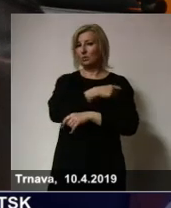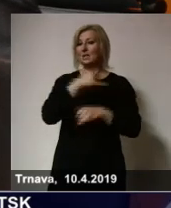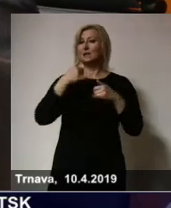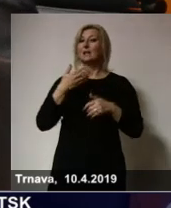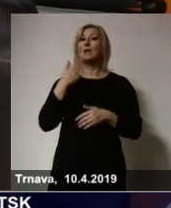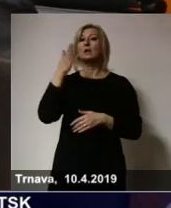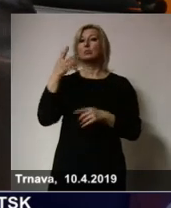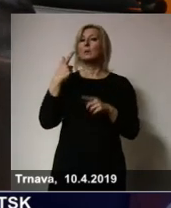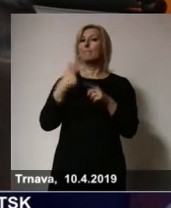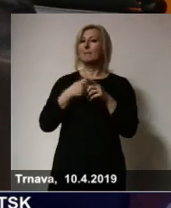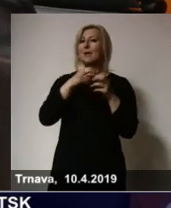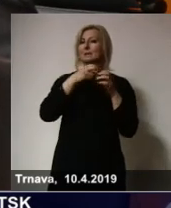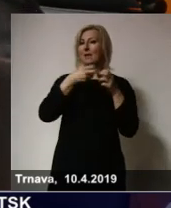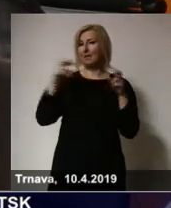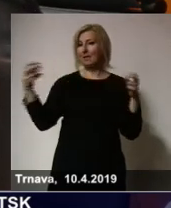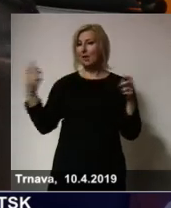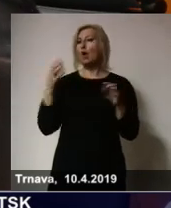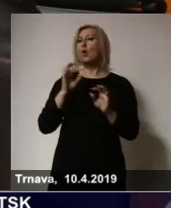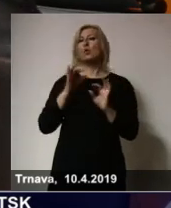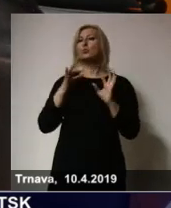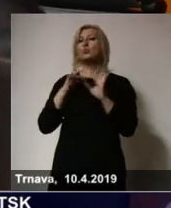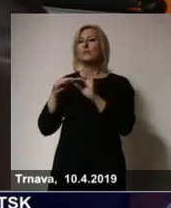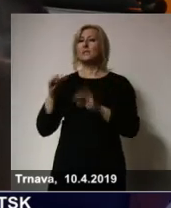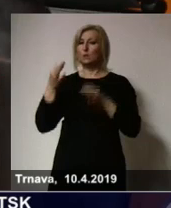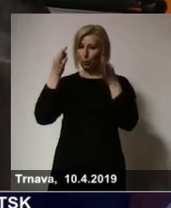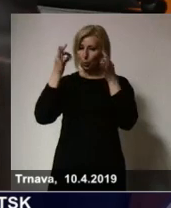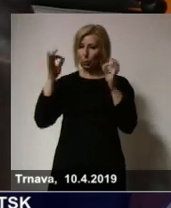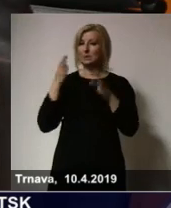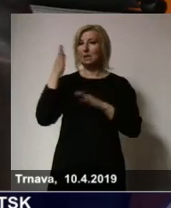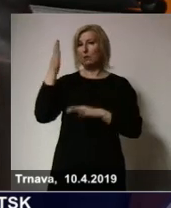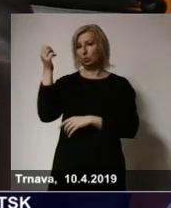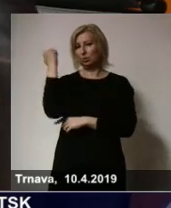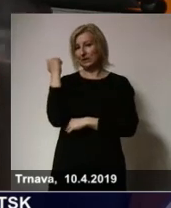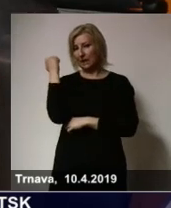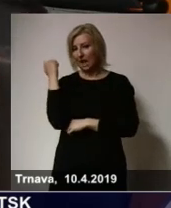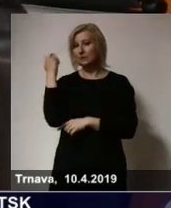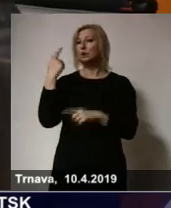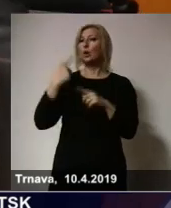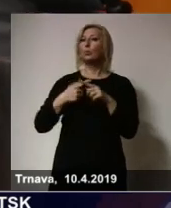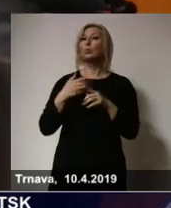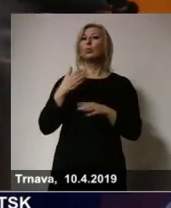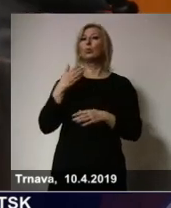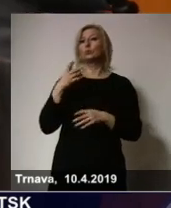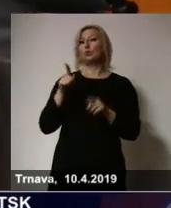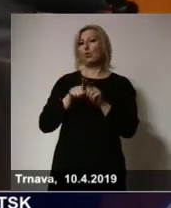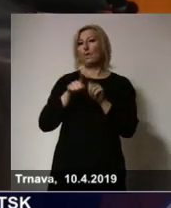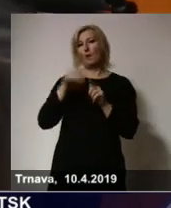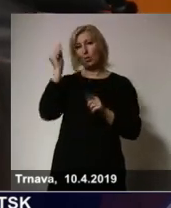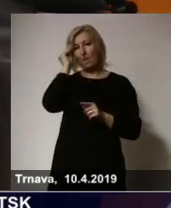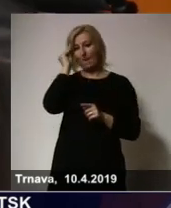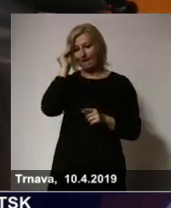aj z titulu úcty k jednotlivým budúcim riaditeľom, možno aj pre pamäť.